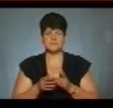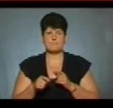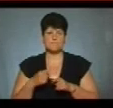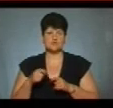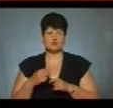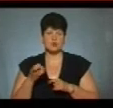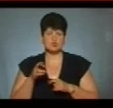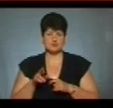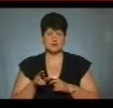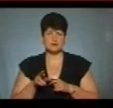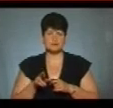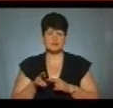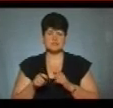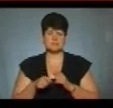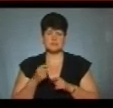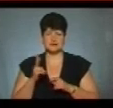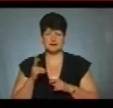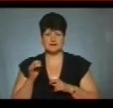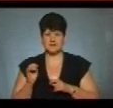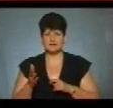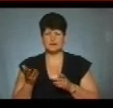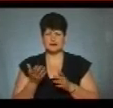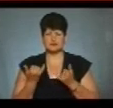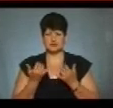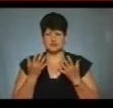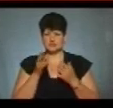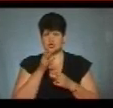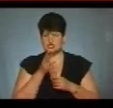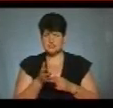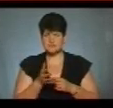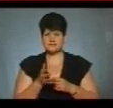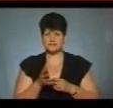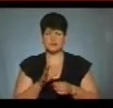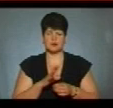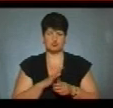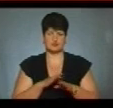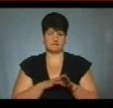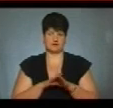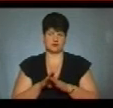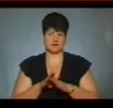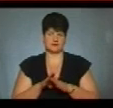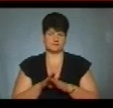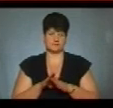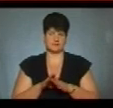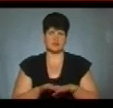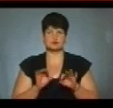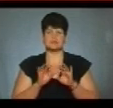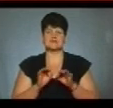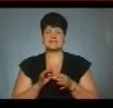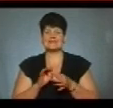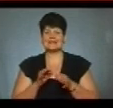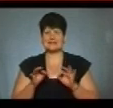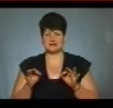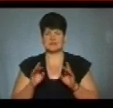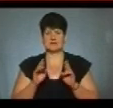пошкодження збитків, які на даний час були виконані. Розкажіть детальніше,